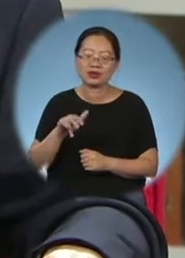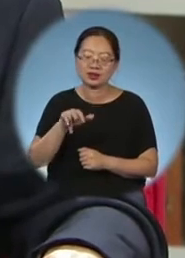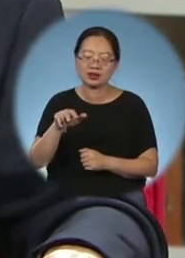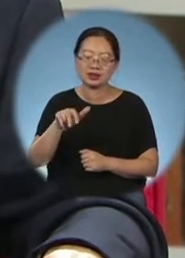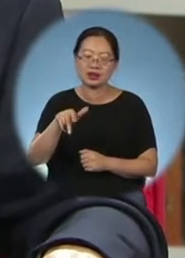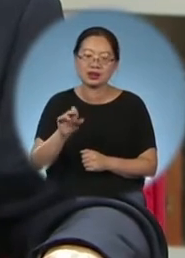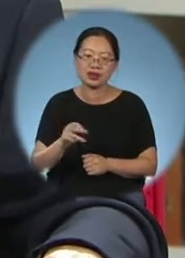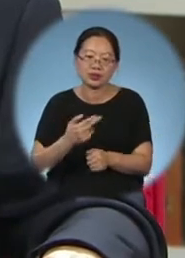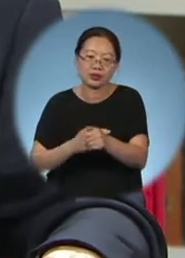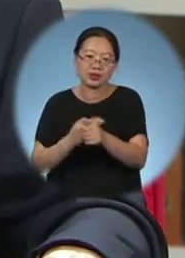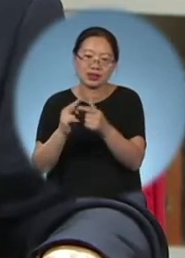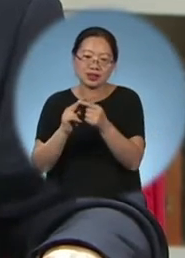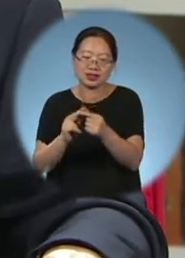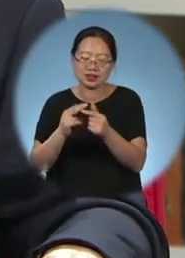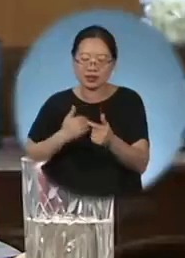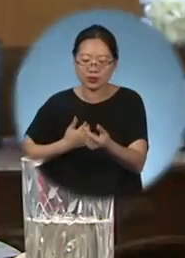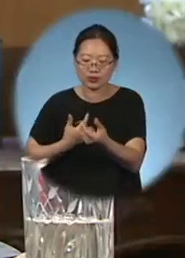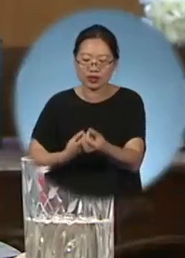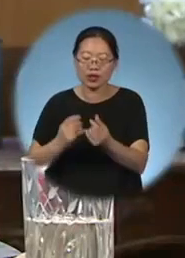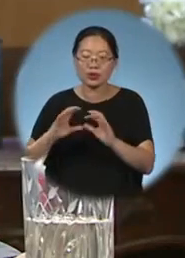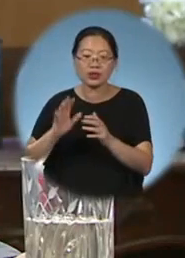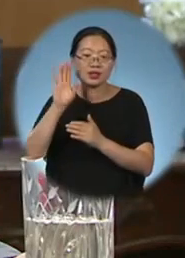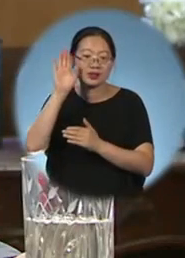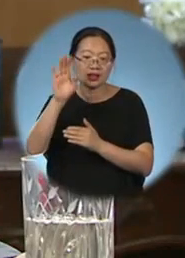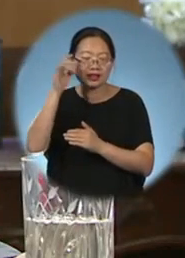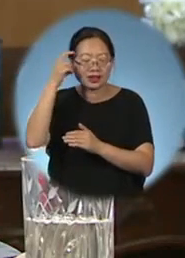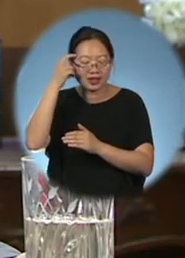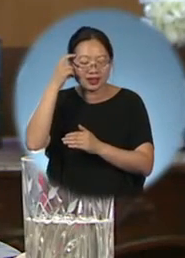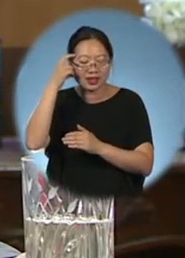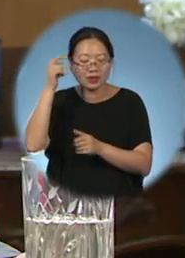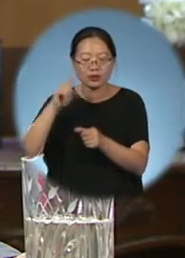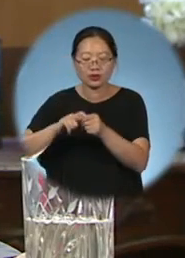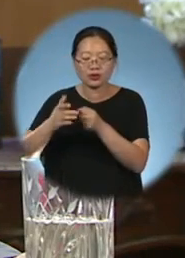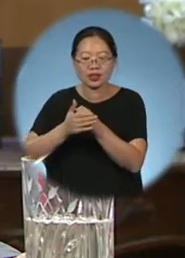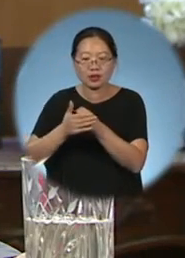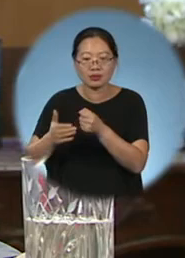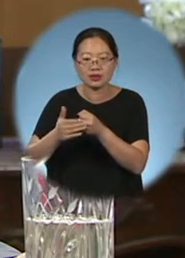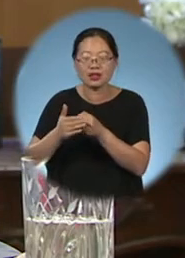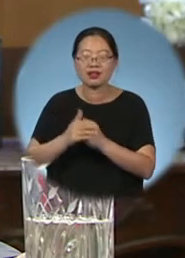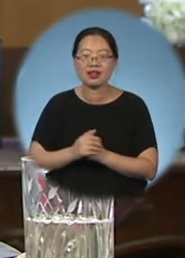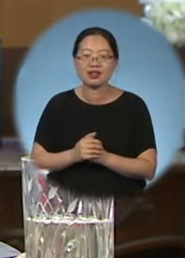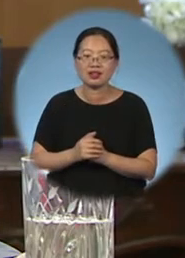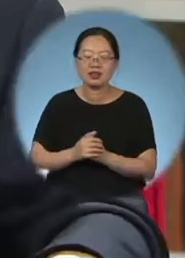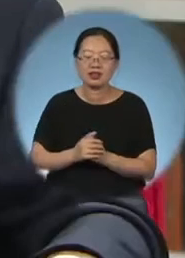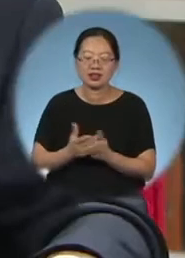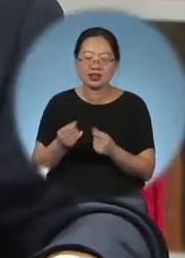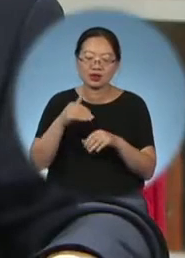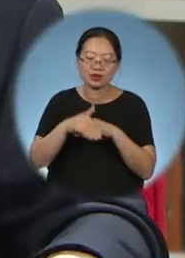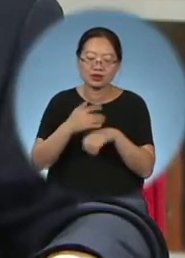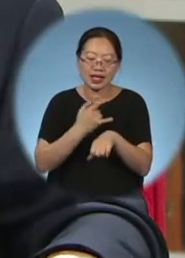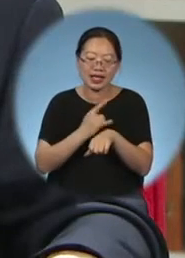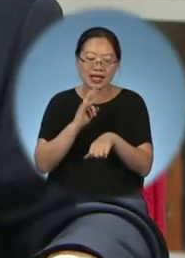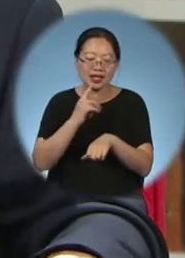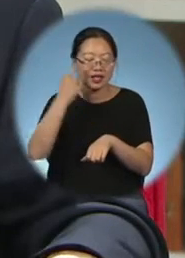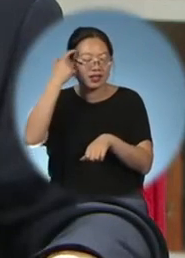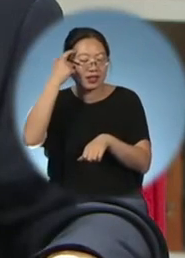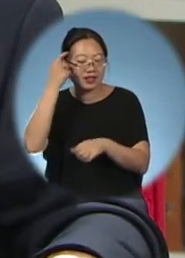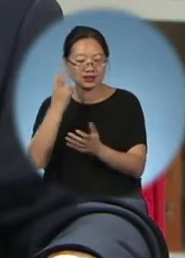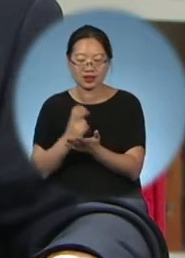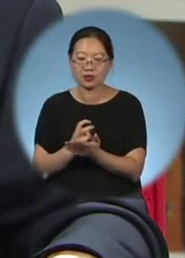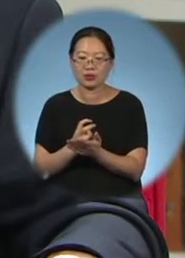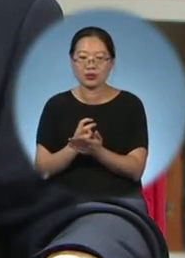교수님이나 저처럼 정말 국가 장래를 생각해서 이게 정말 이래가지고 되겠느냐. 그러니까